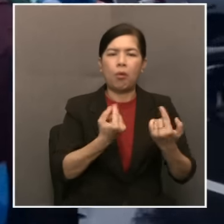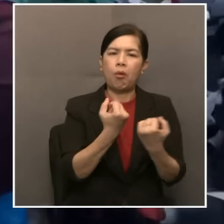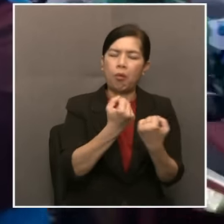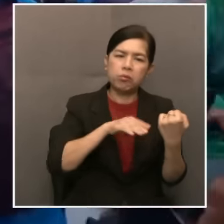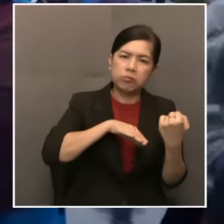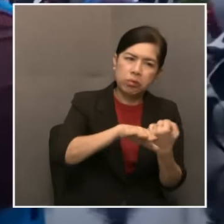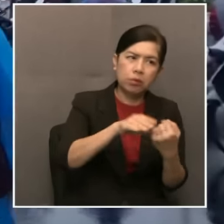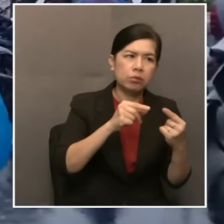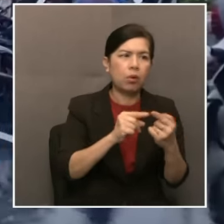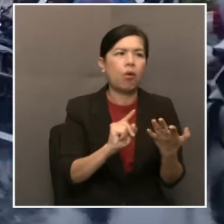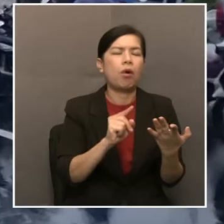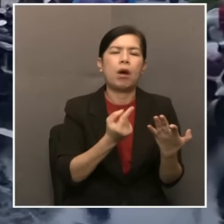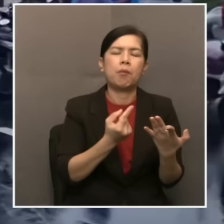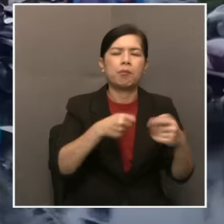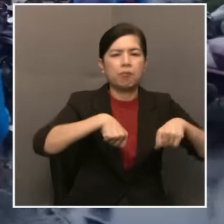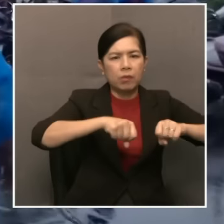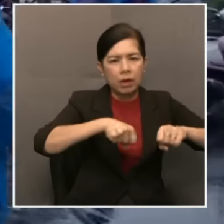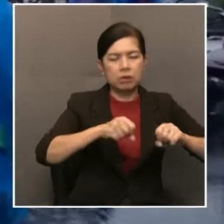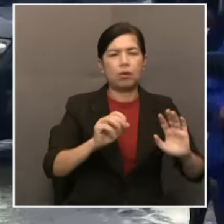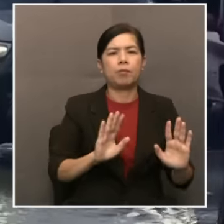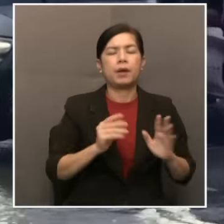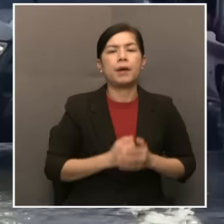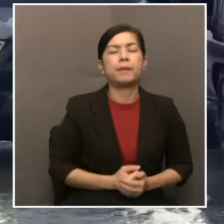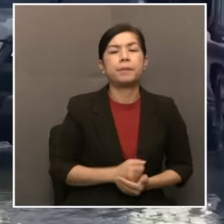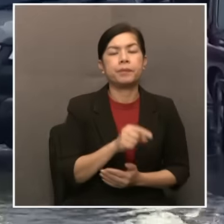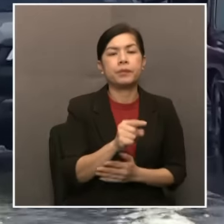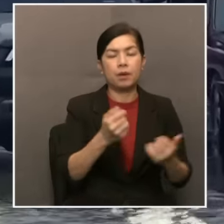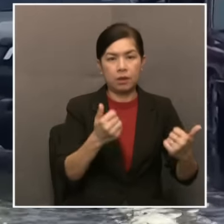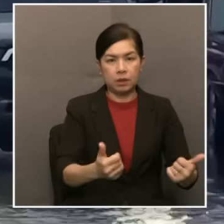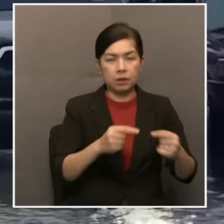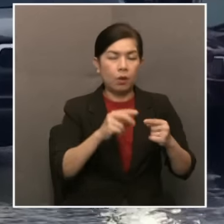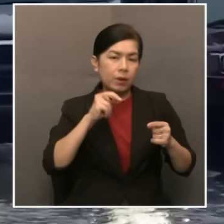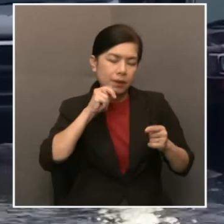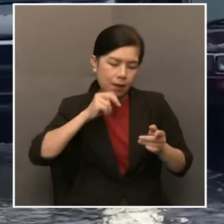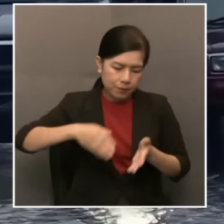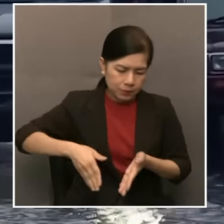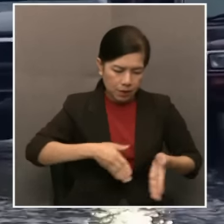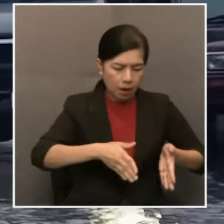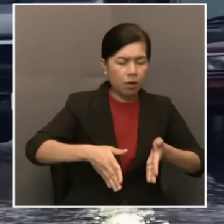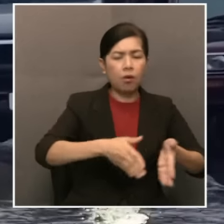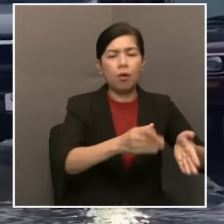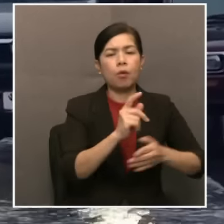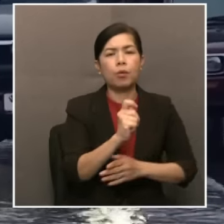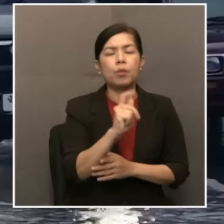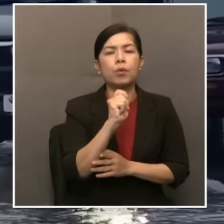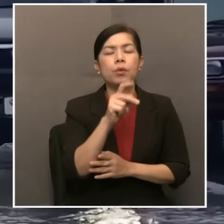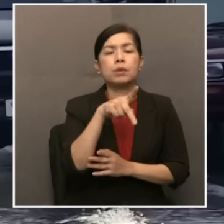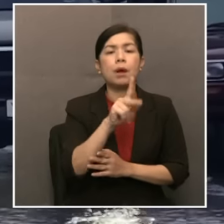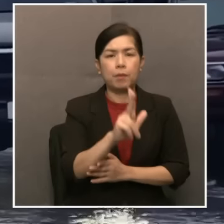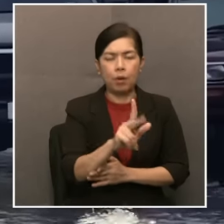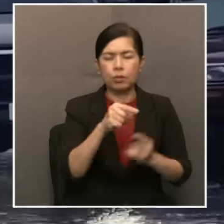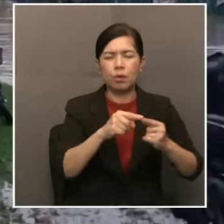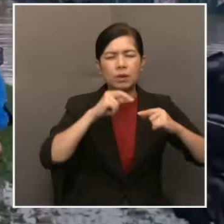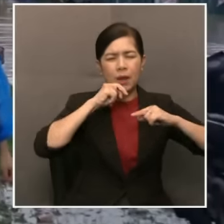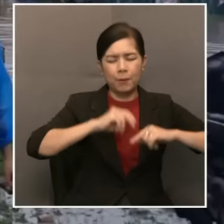คืบหน้าน้ำท่วมในพื้นที่อำเภอหาดใหญ่จังหวัดสงขลานะคะล่าสุดค่ะน้ำจากคลองอู่ตะเภาและคลองระบายน้ำที่1หรือคลองร.1ล้นเข้าท่